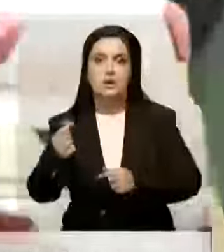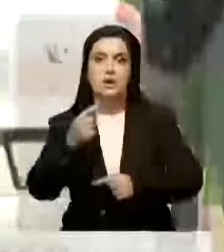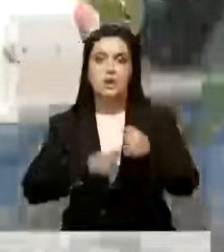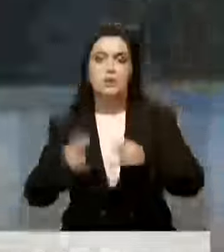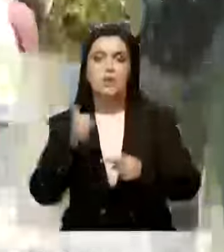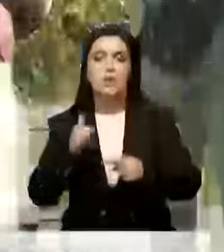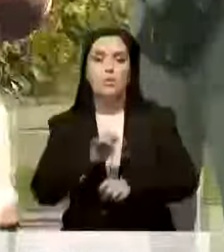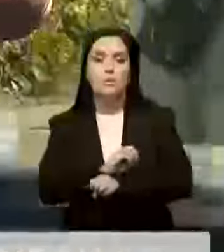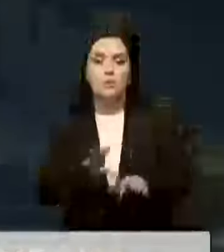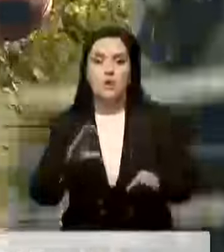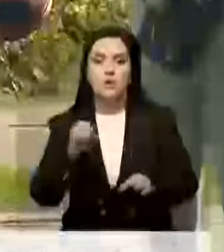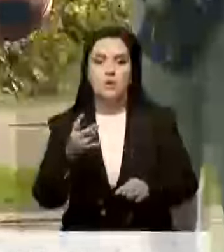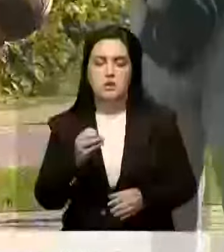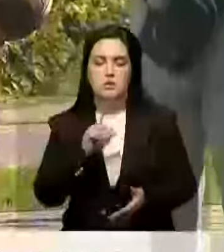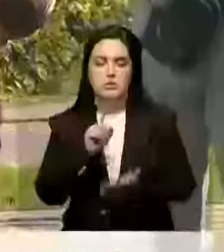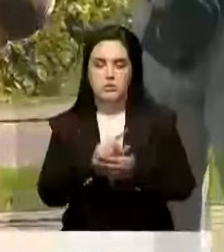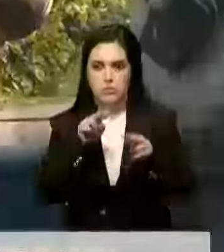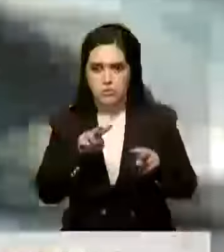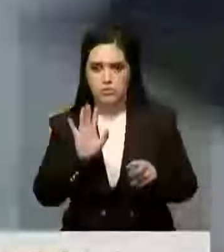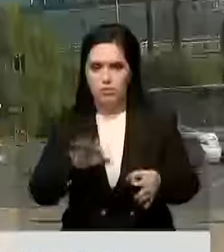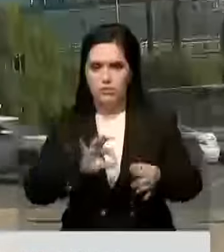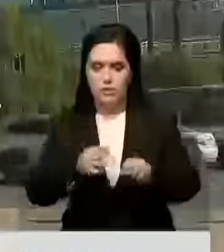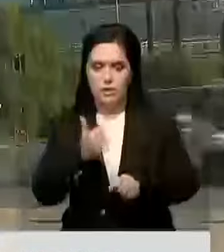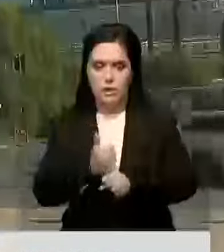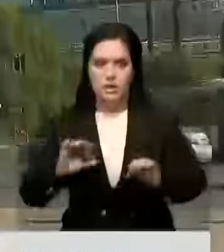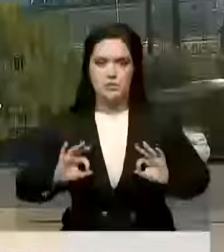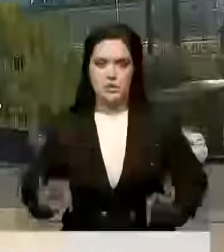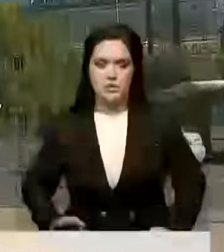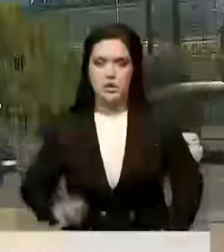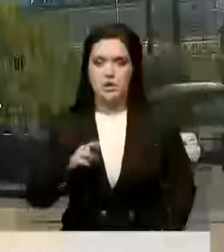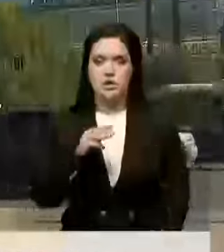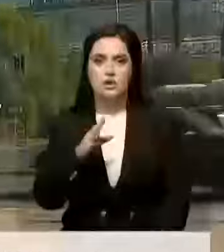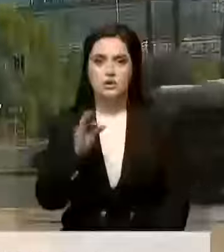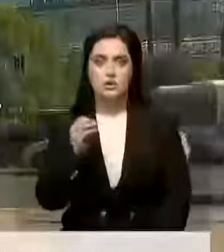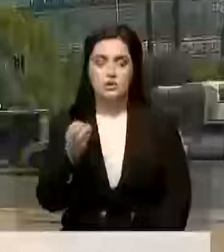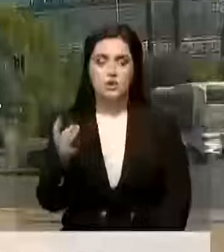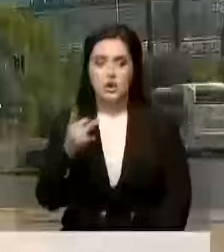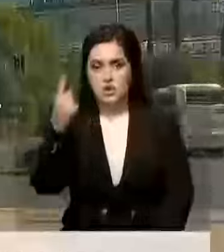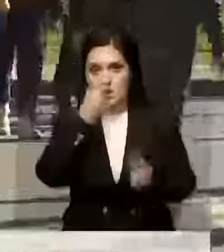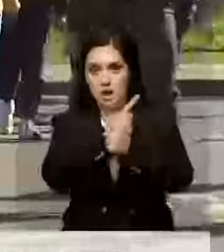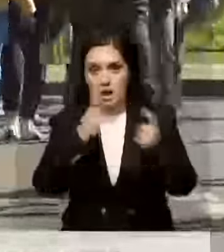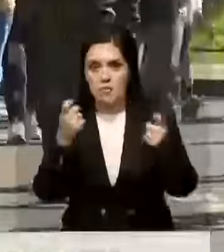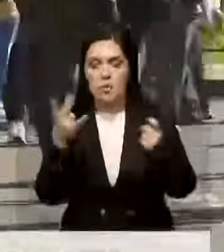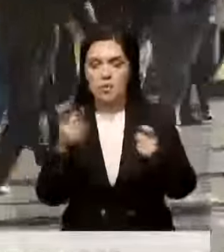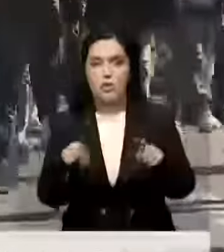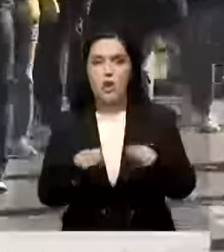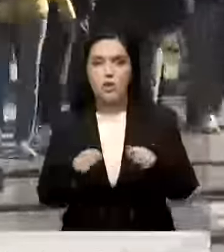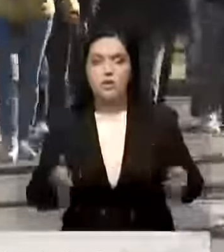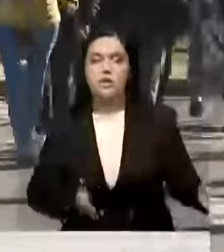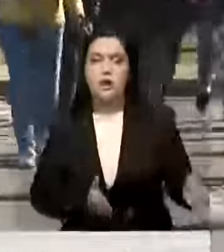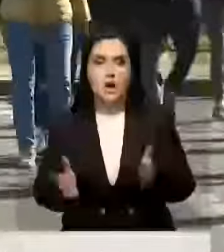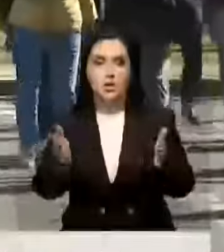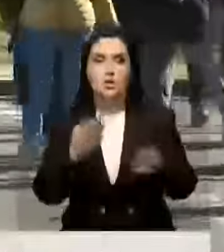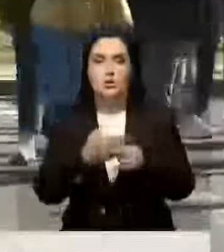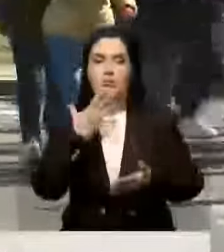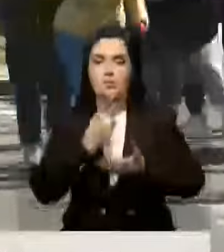возвращенный в страну тенге, держать на контроле Генпрокуратуре. Касым-Жомарт Токаев еще раз напомнил, задача — открыть дорогу